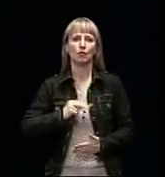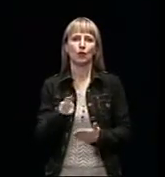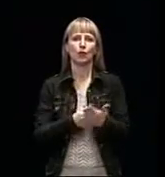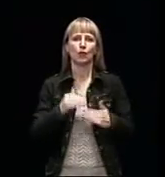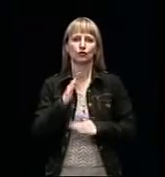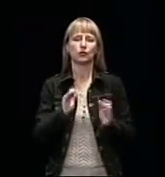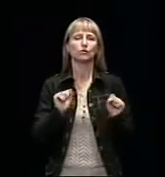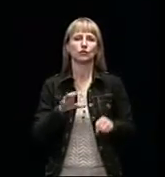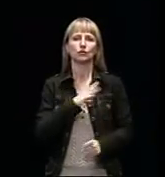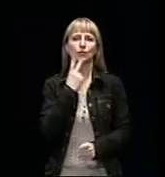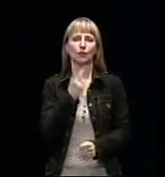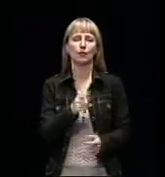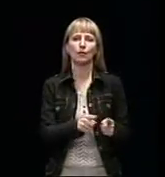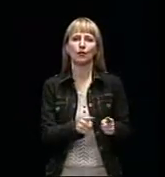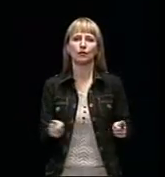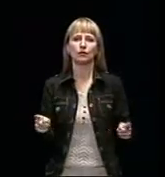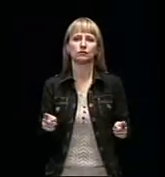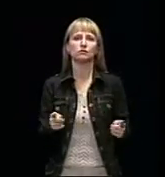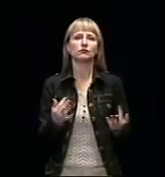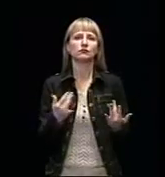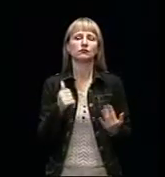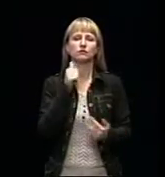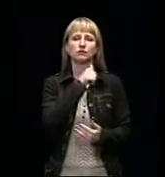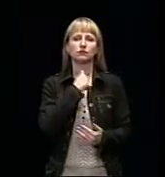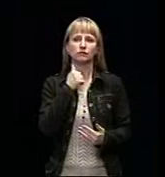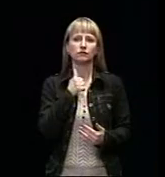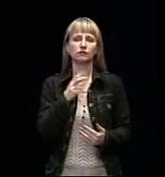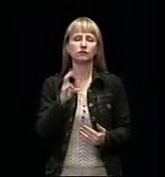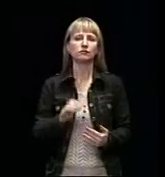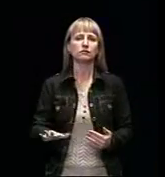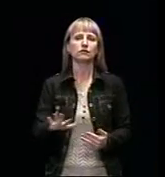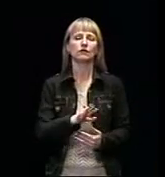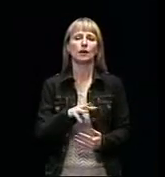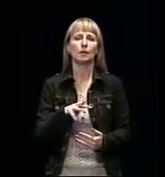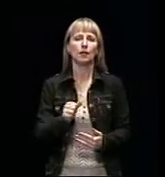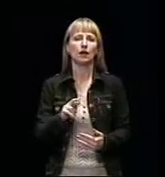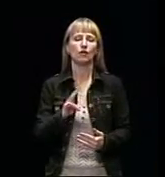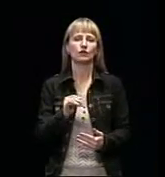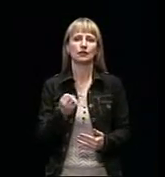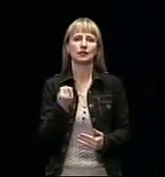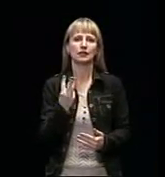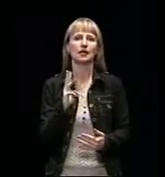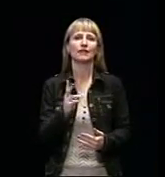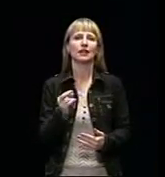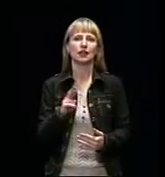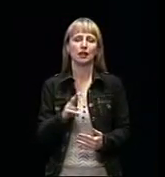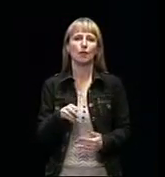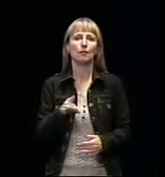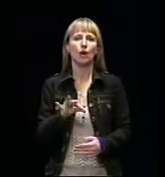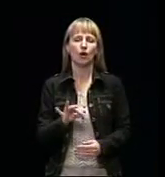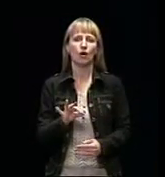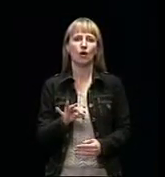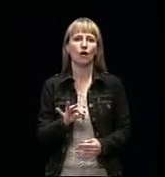художника можна було побачити протягом кількох годин на площі Маяковського 13 квітня. Про виставку «Квантовий